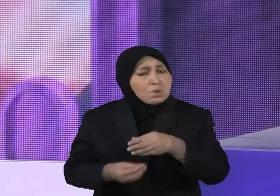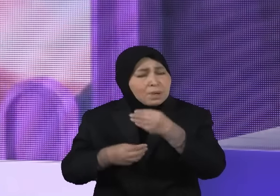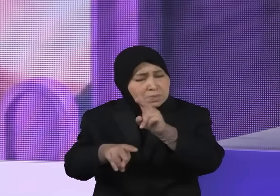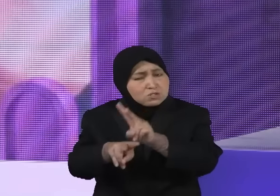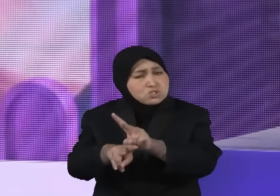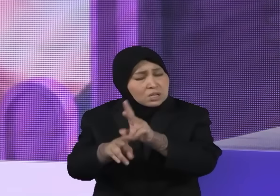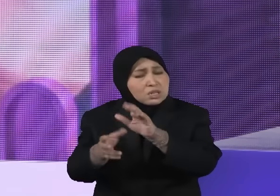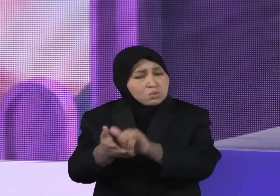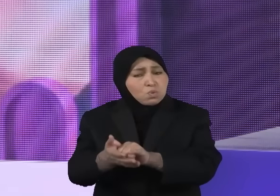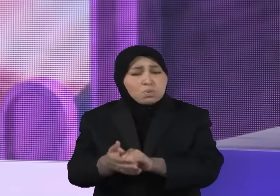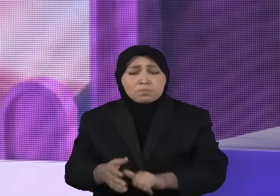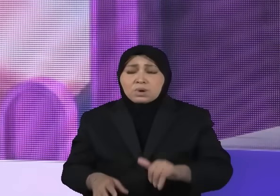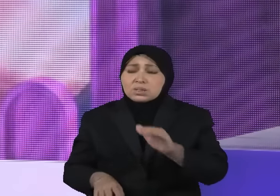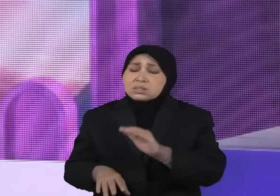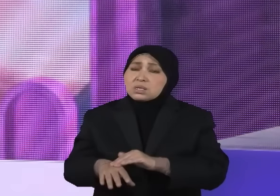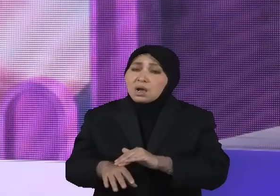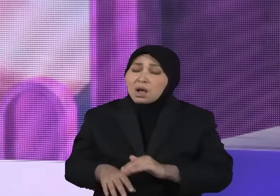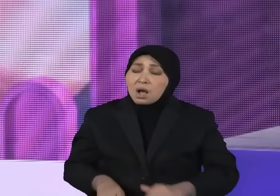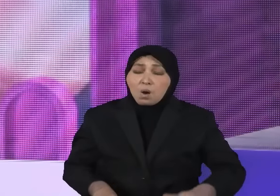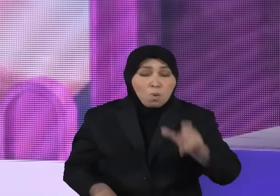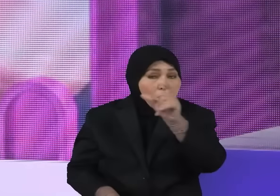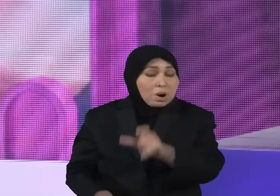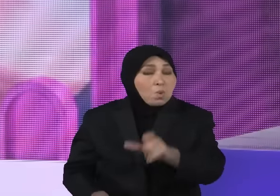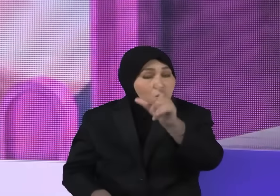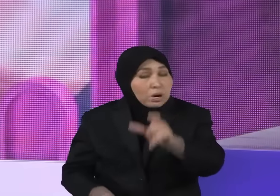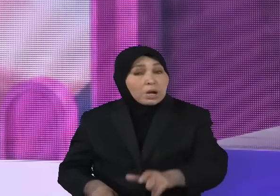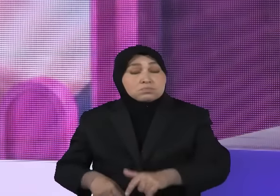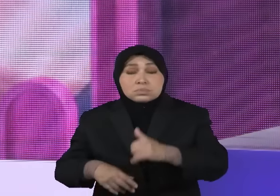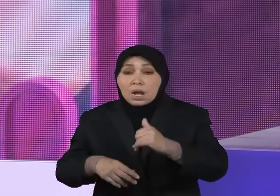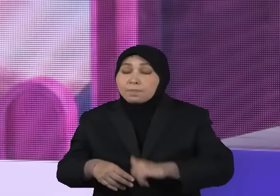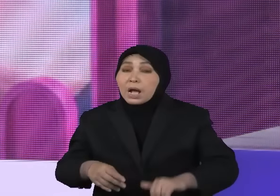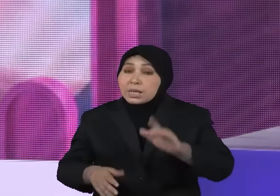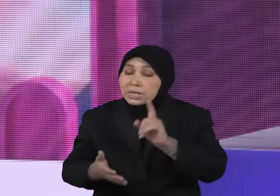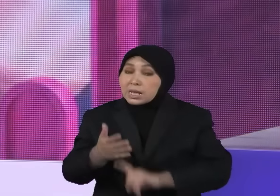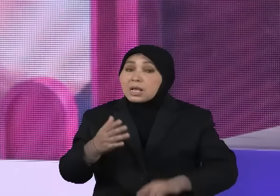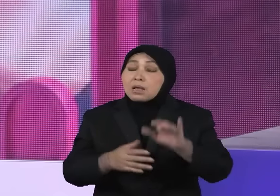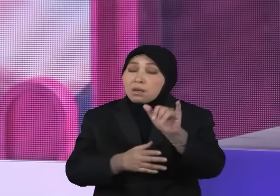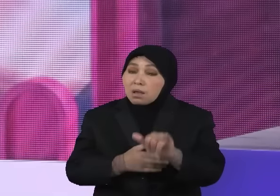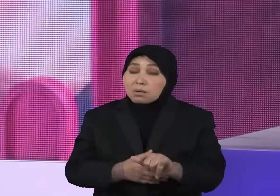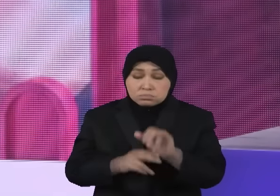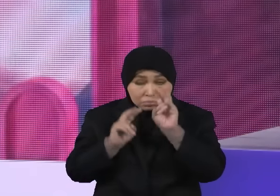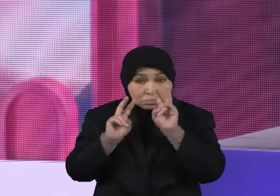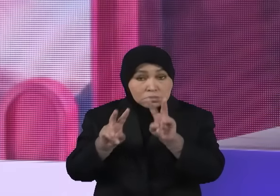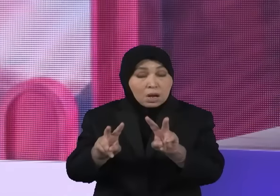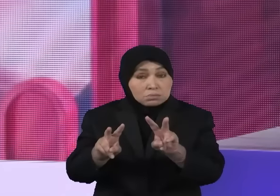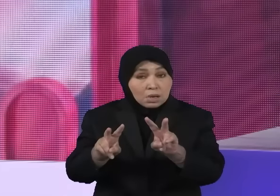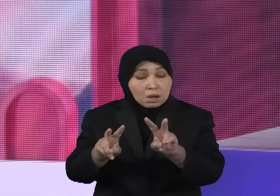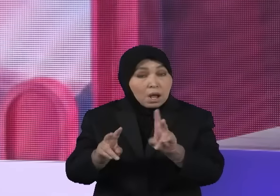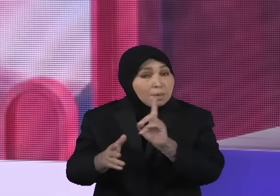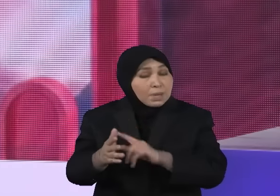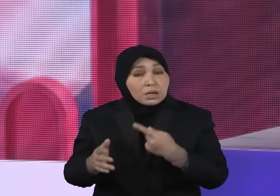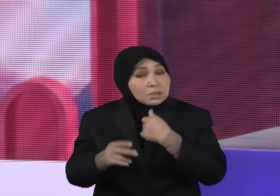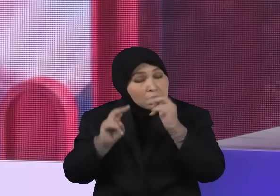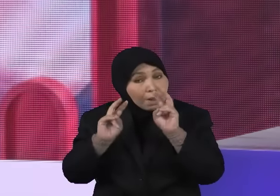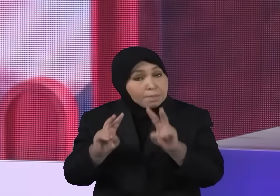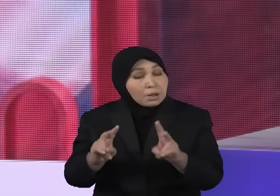kesaksiannya itu, iaitu bisyahadah ala wajhiha, iaitu atas apa yang nampak Ustaz ya, wajihiha tu apa yang kita